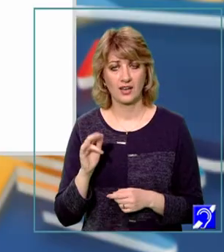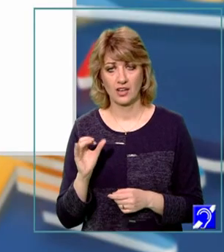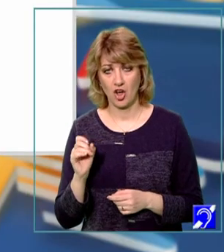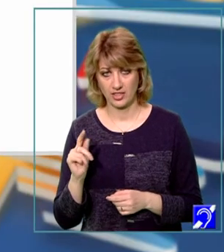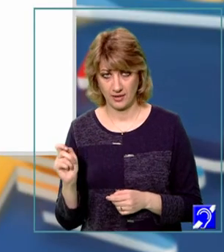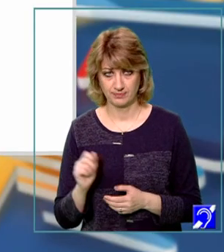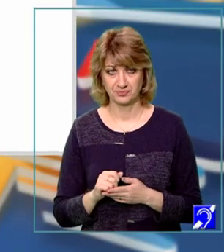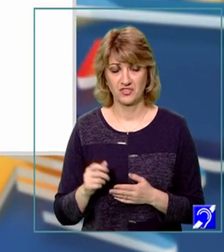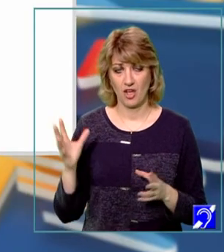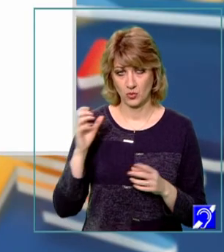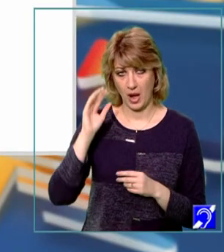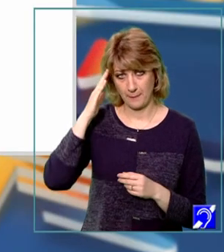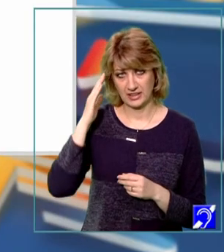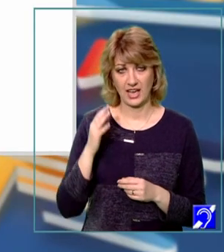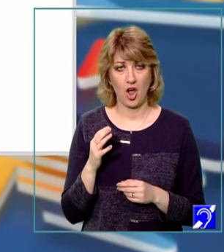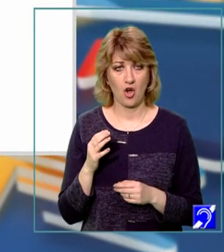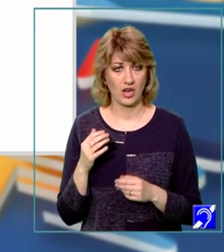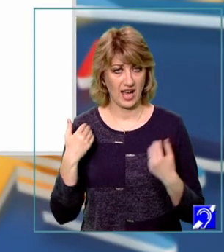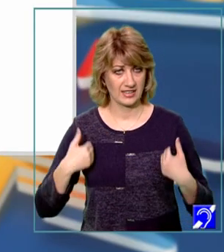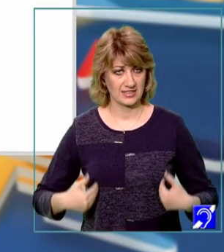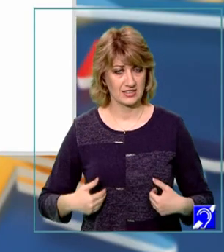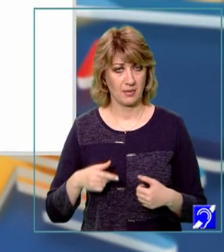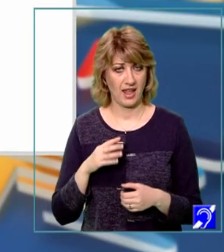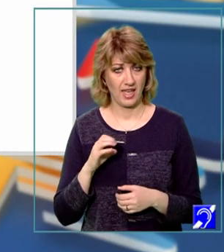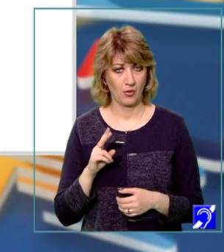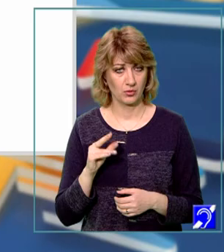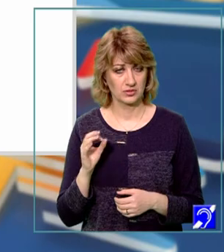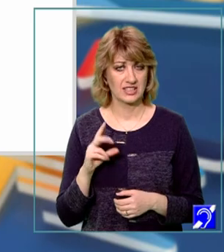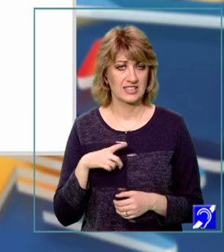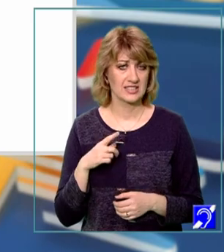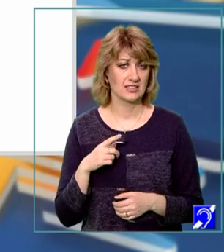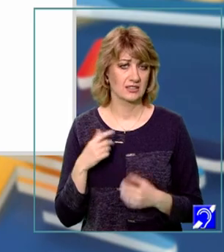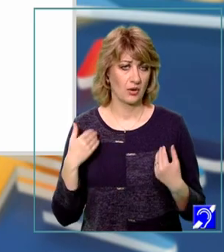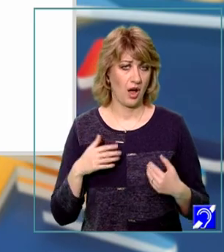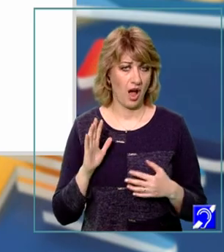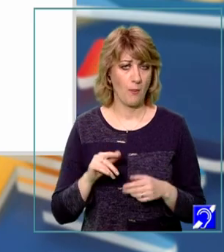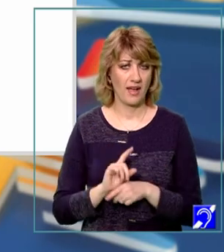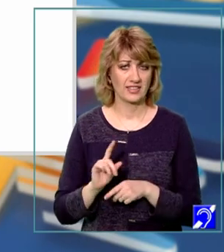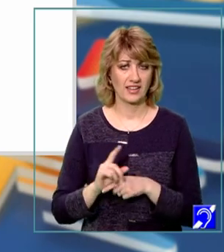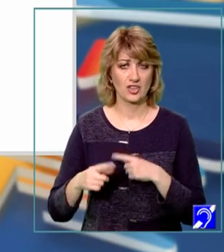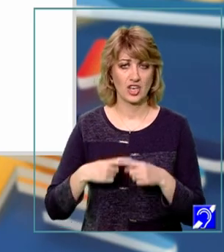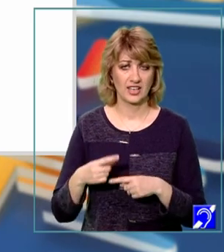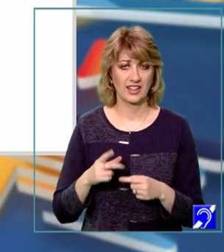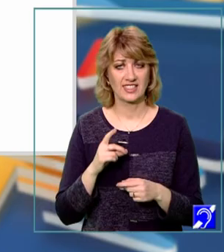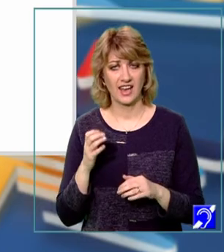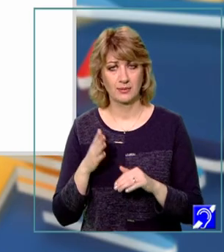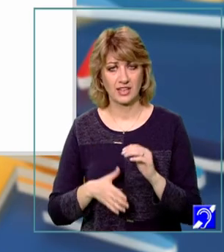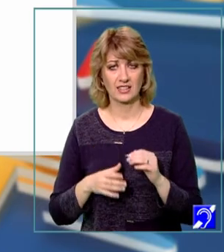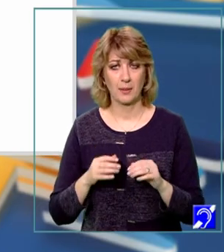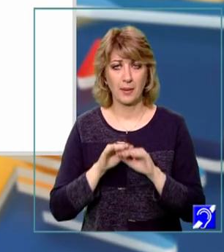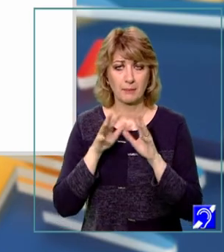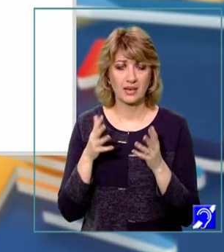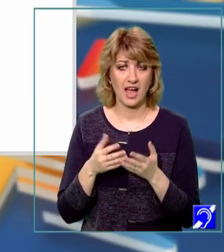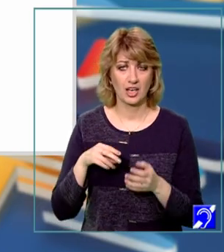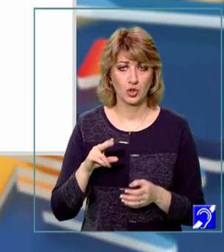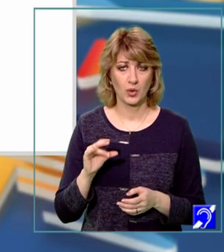Vă reamintesc că organismele eucariote sunt organisme care au material genetic delimitat de